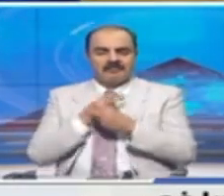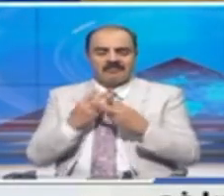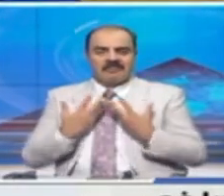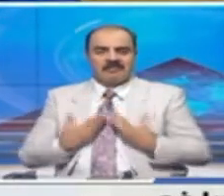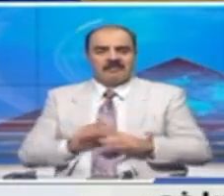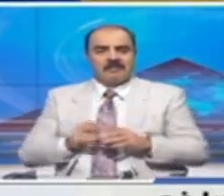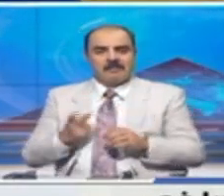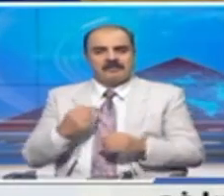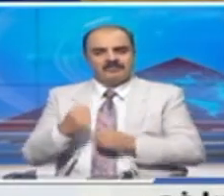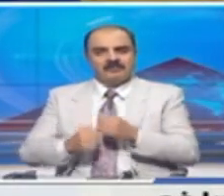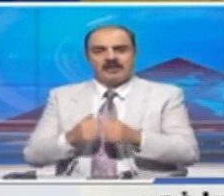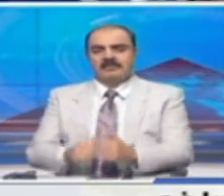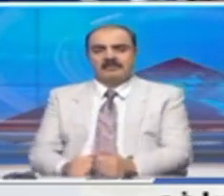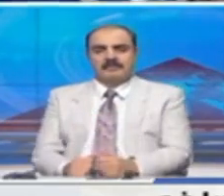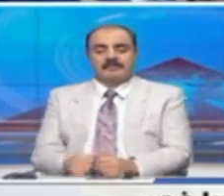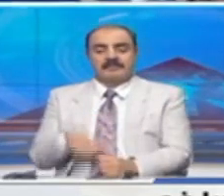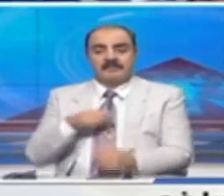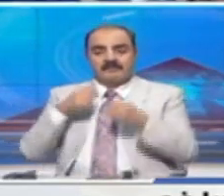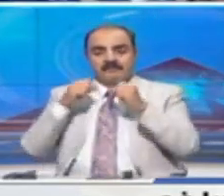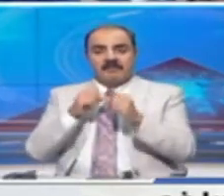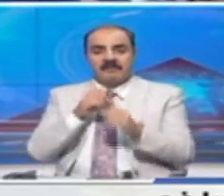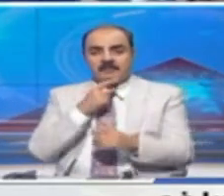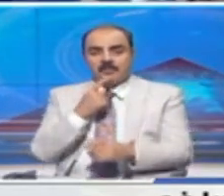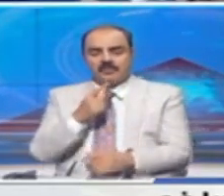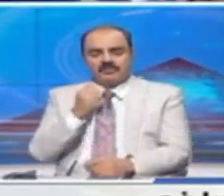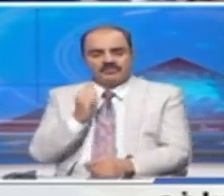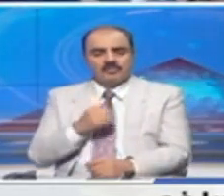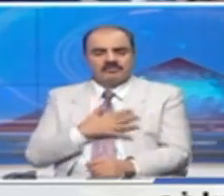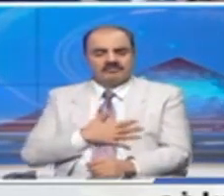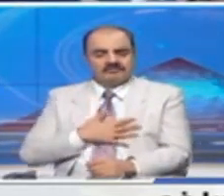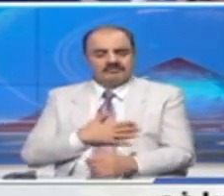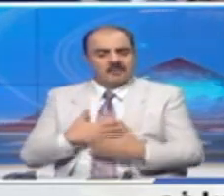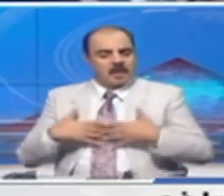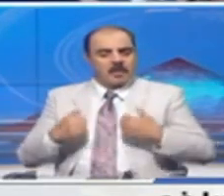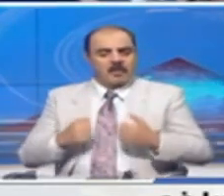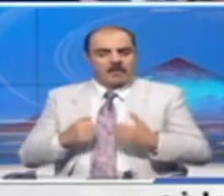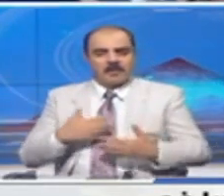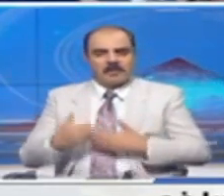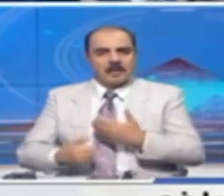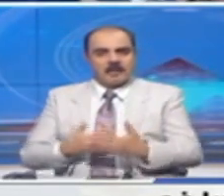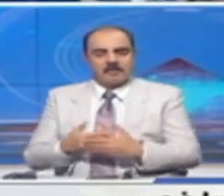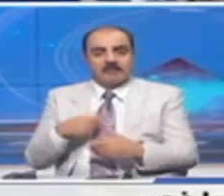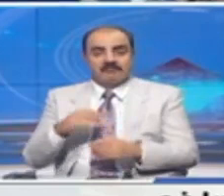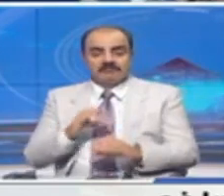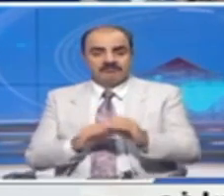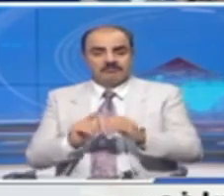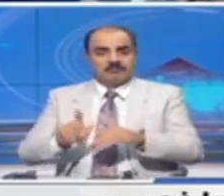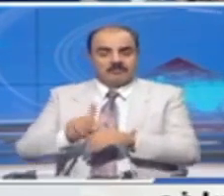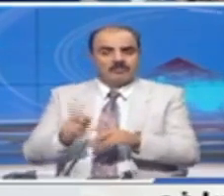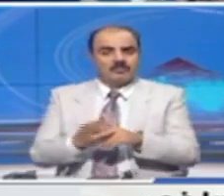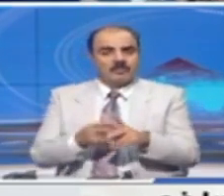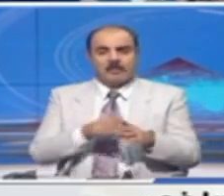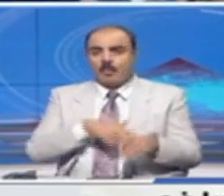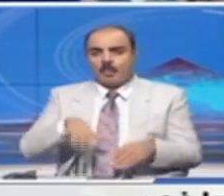فترة عمله في مصر. من جانبه أعرب السفير الفرنسي عن اعتزازه وتقديره للقيادة السياسية في مصر